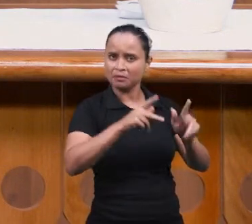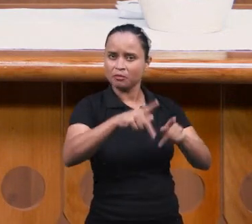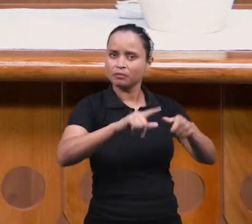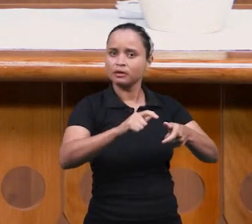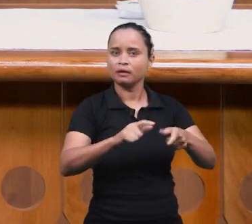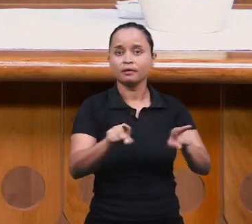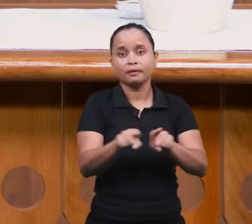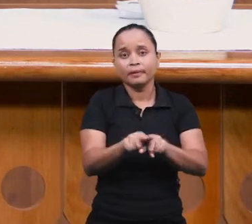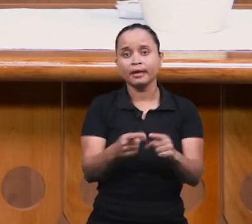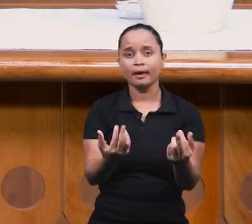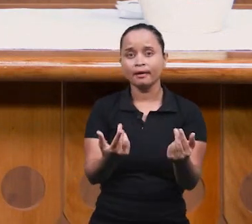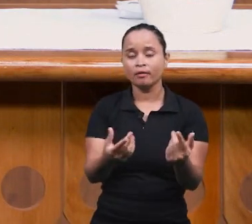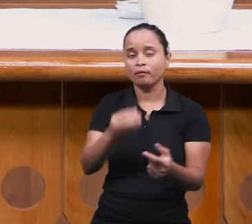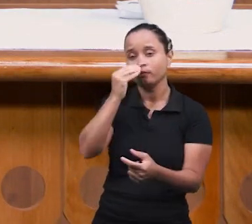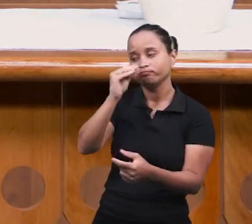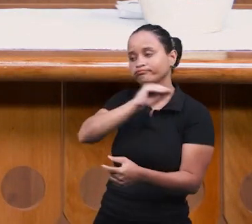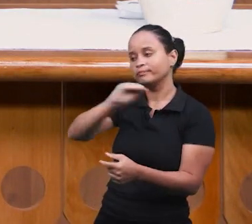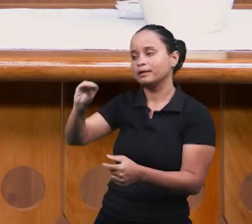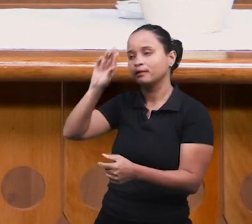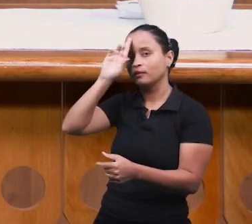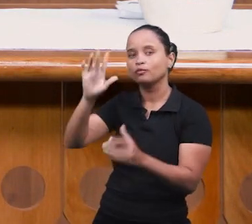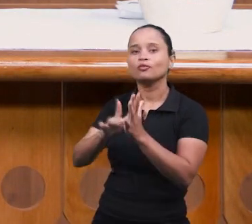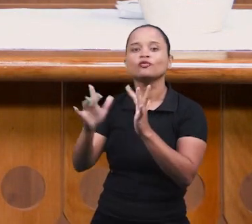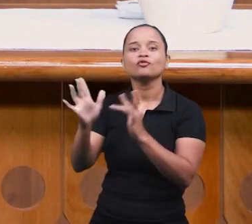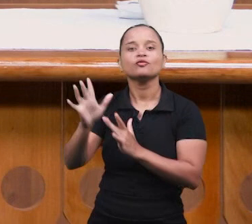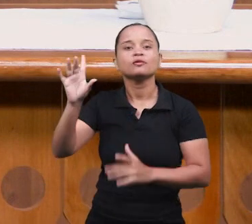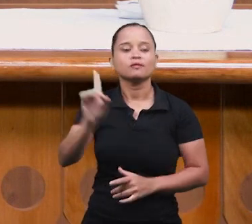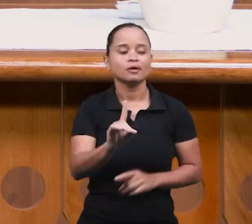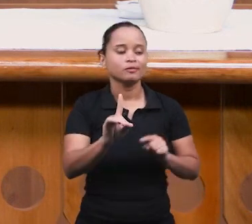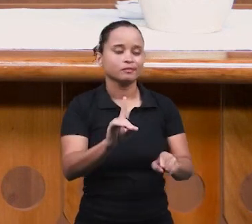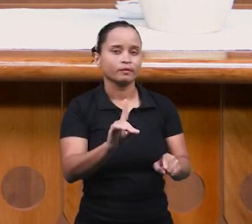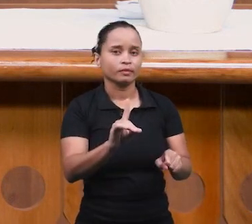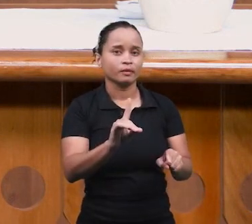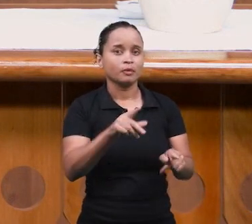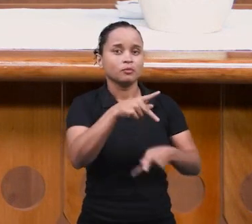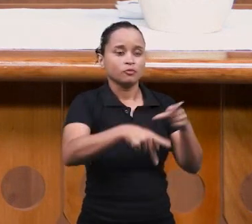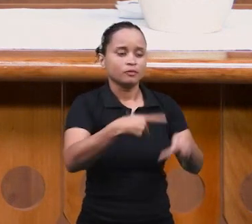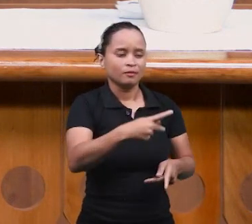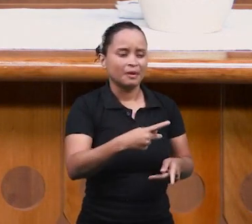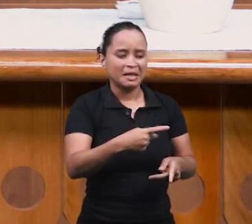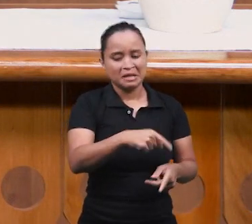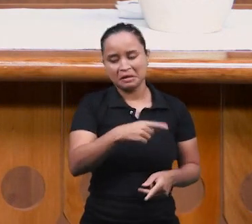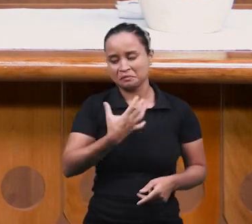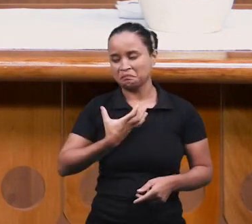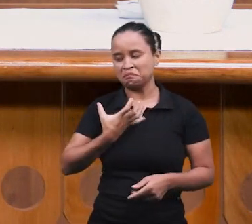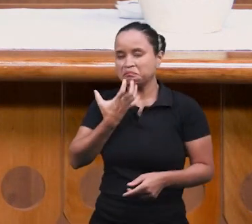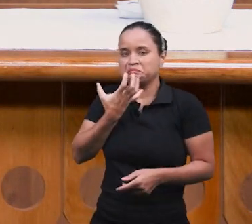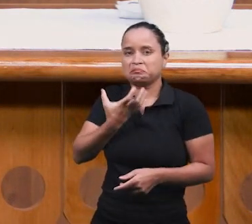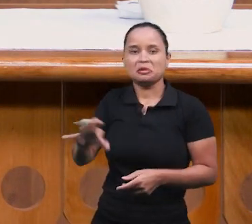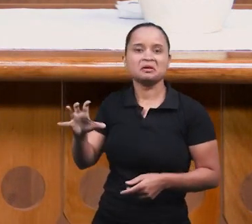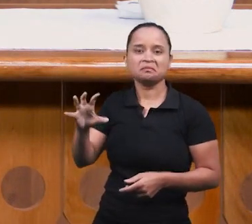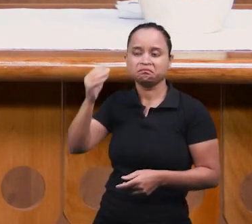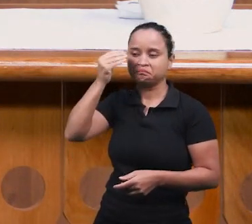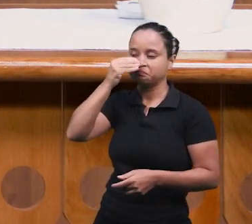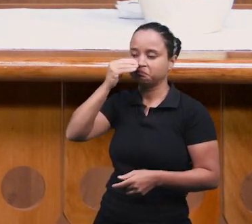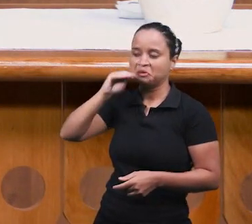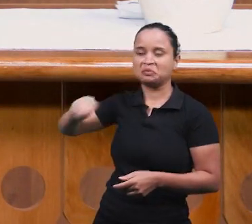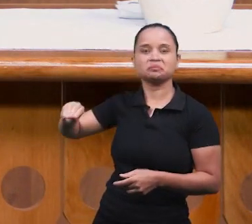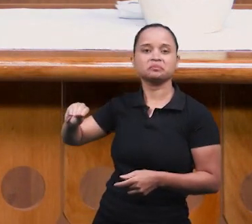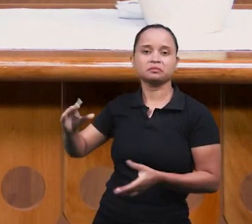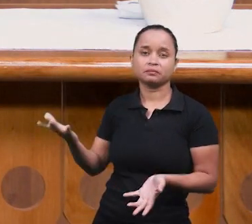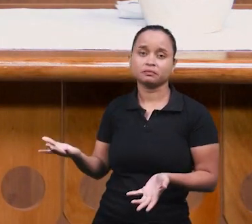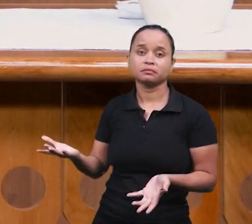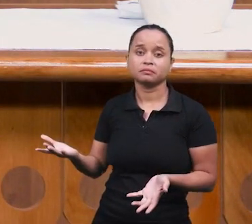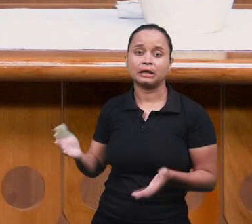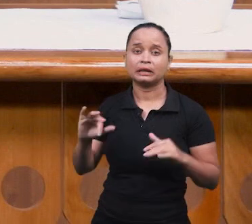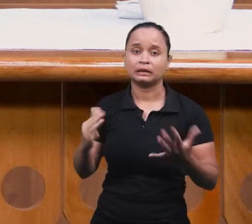Eux aussi, ils vont rejeter le Seigneur Jésus qui est venu à eux. Il est venu pour ceux qui étaient à lui et ceux qui étaient à